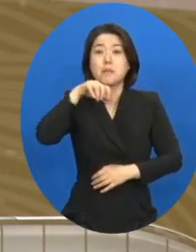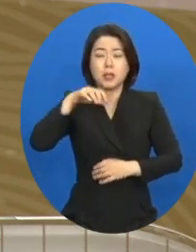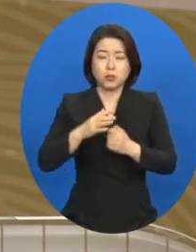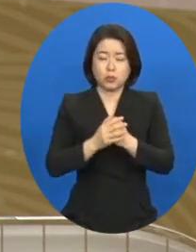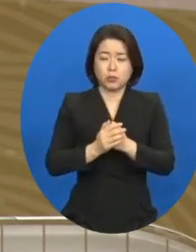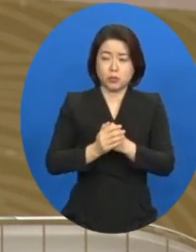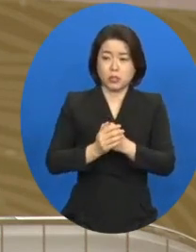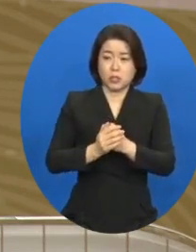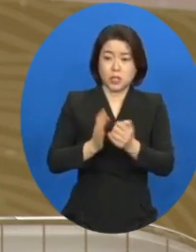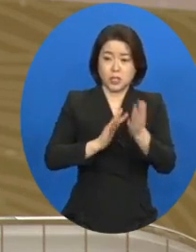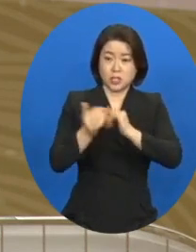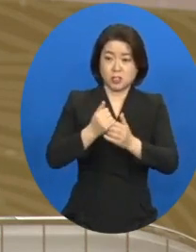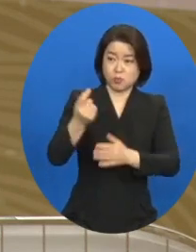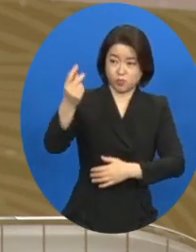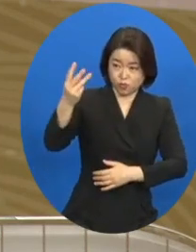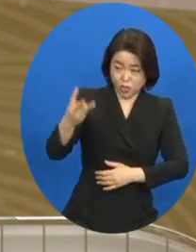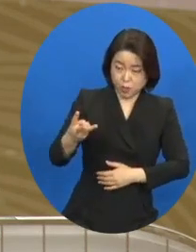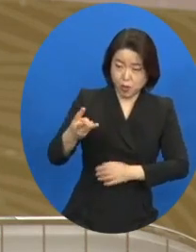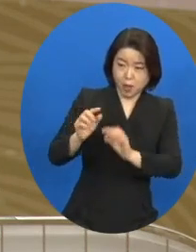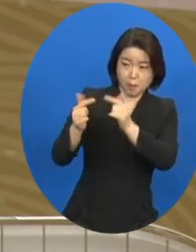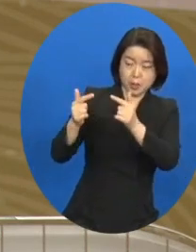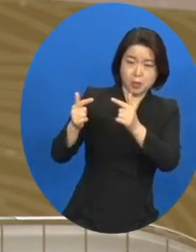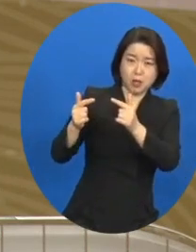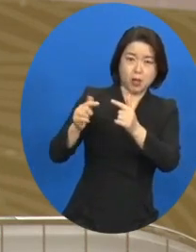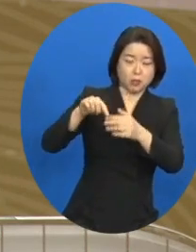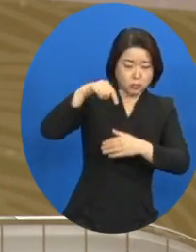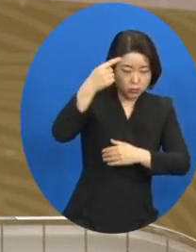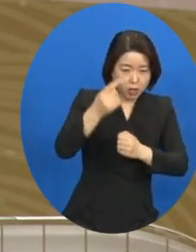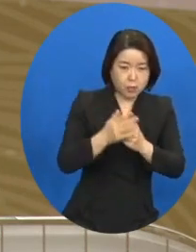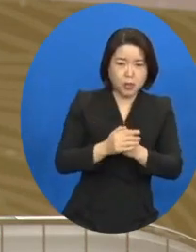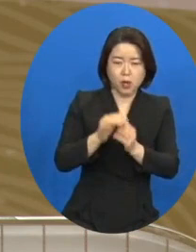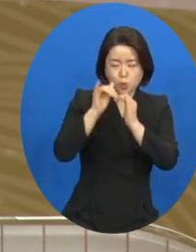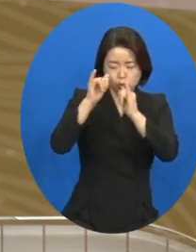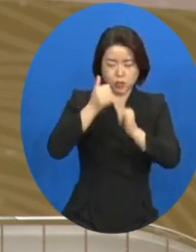예수님 세 번 부인하고 위대한 사도로 쓰임 받았잖아요.